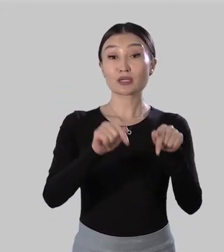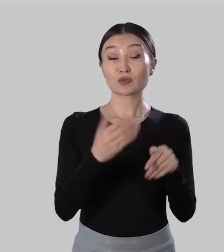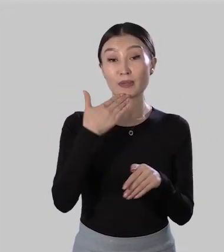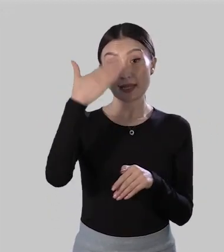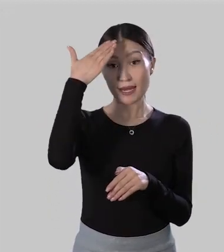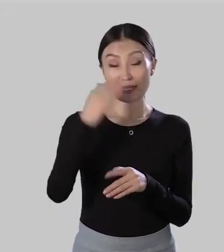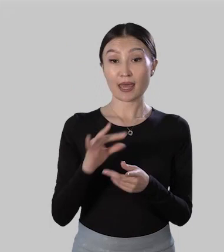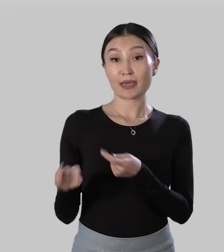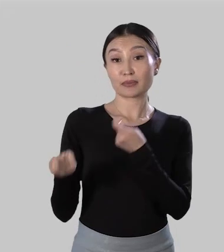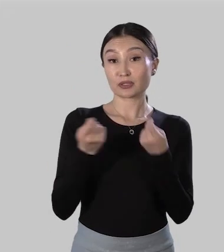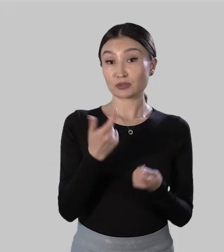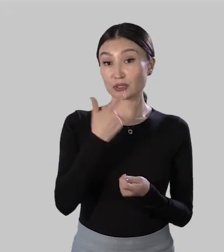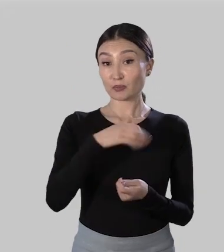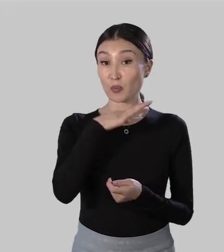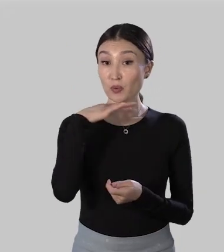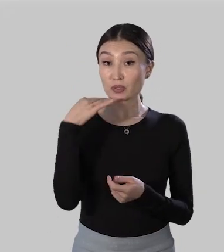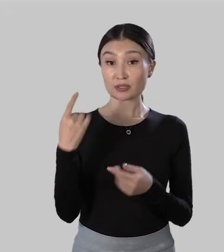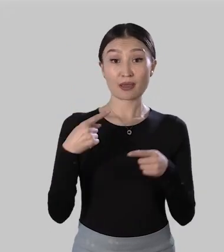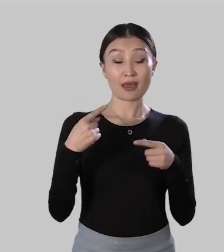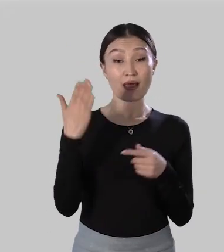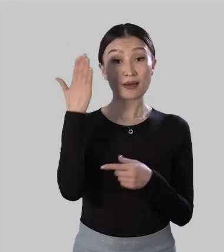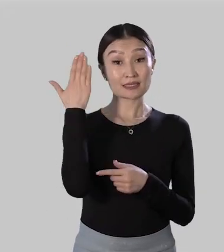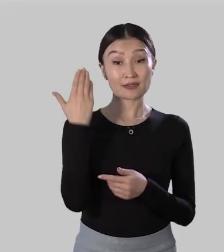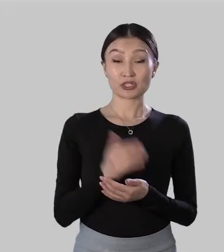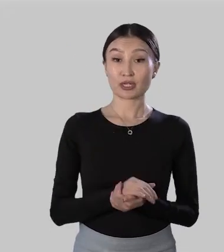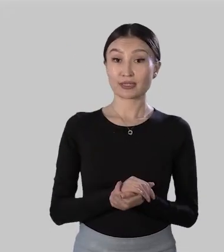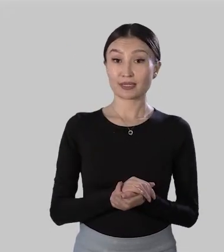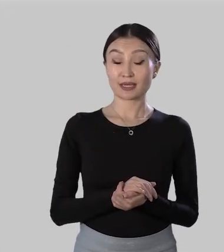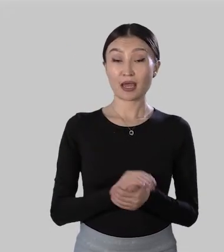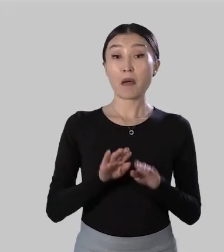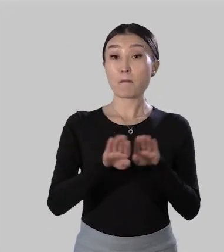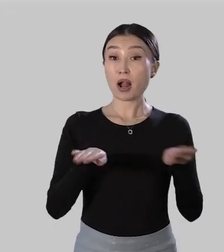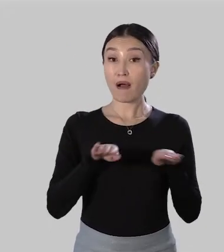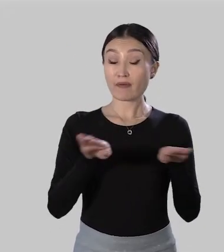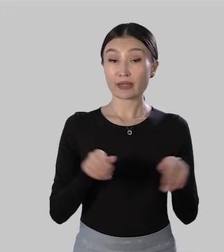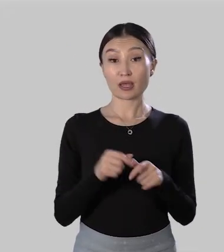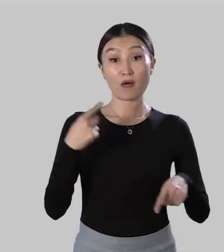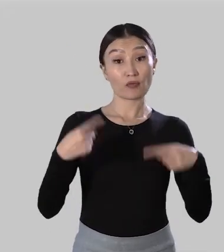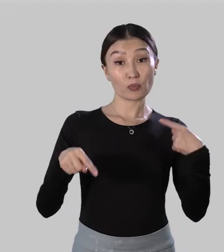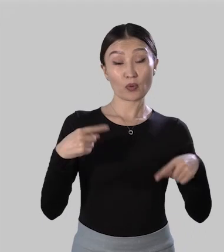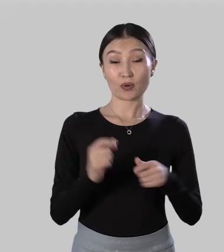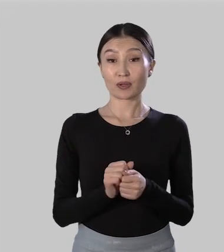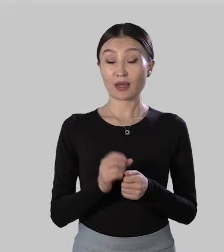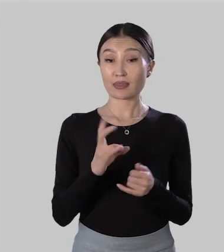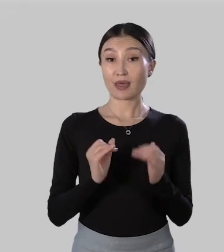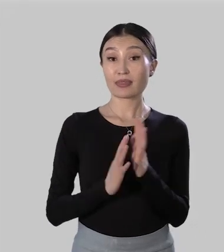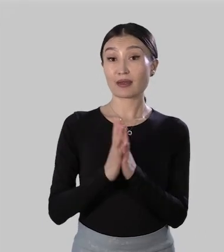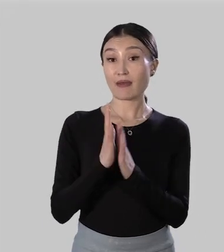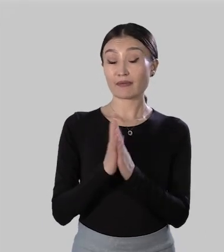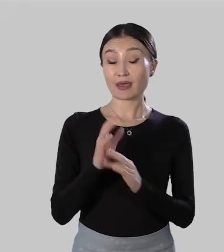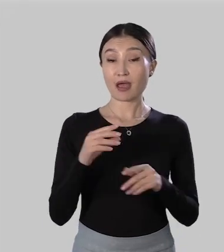наступит лето и принесет с собой множество развлечений. Плавание, футбол на